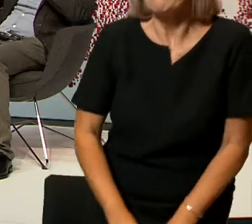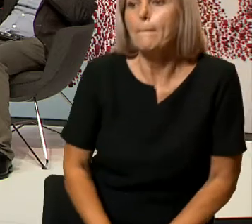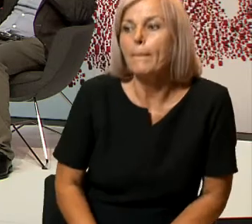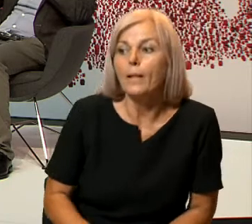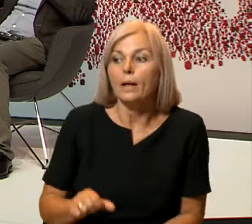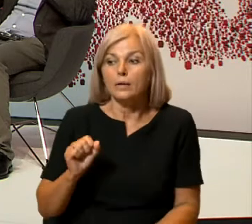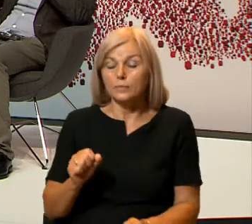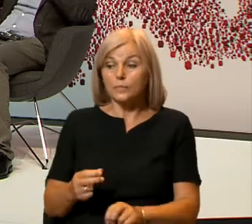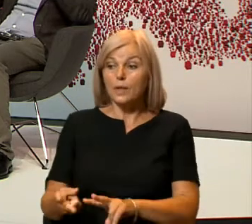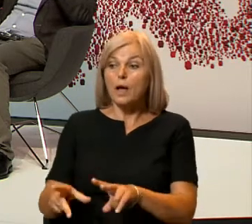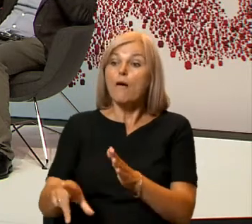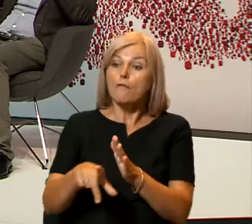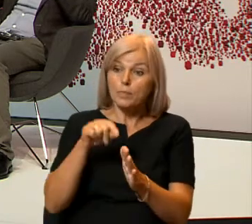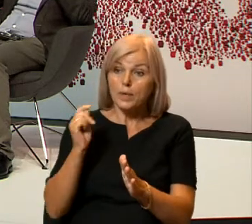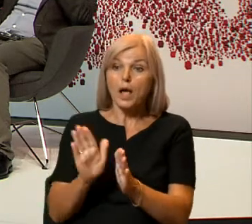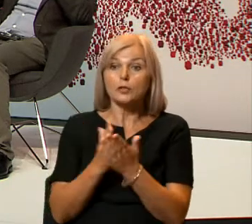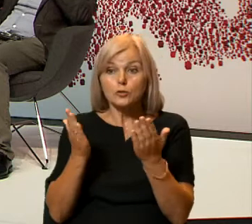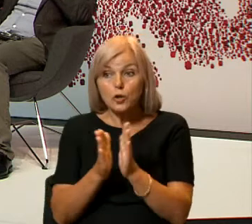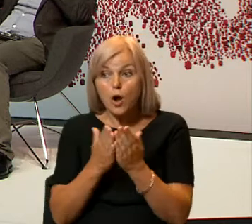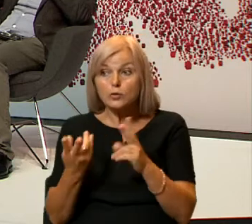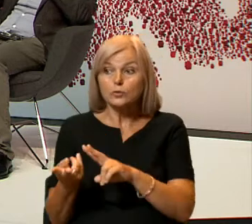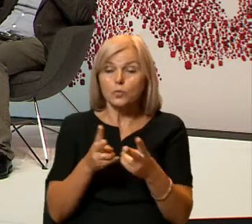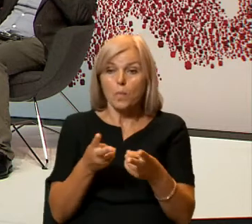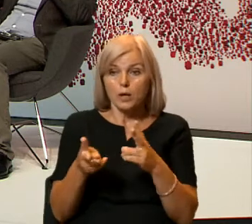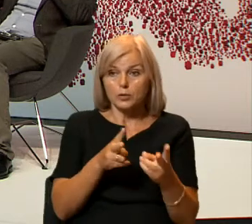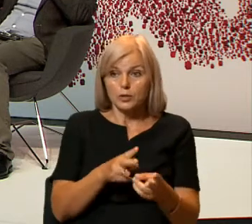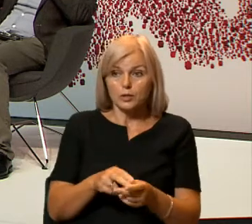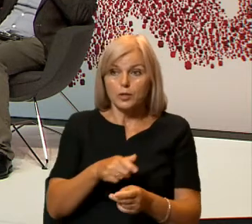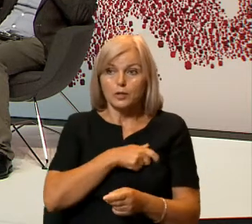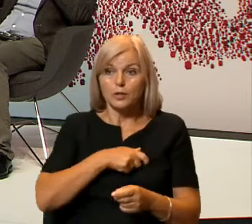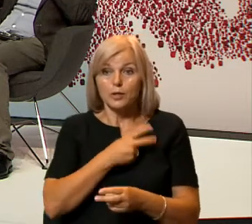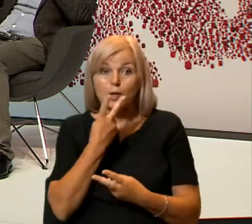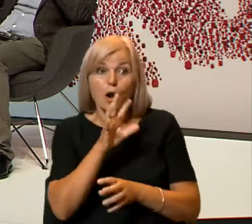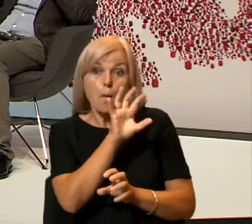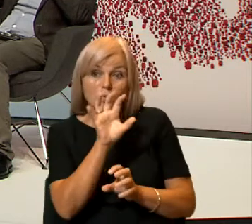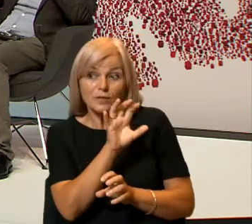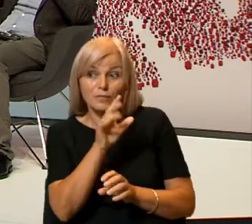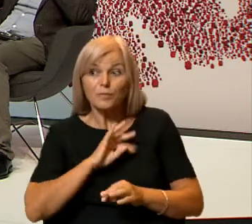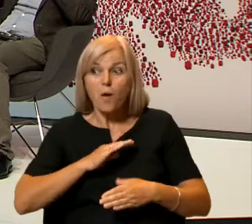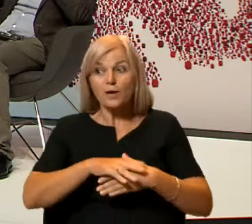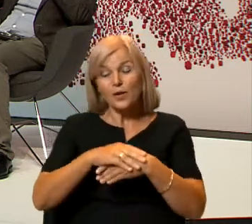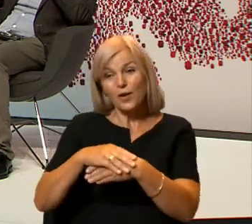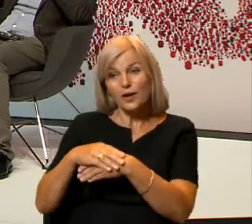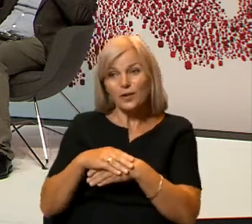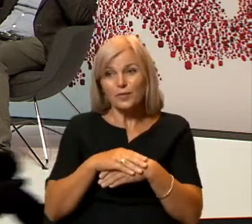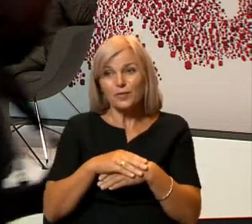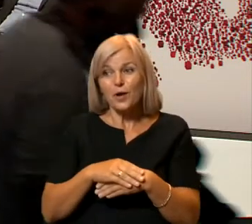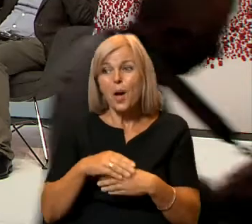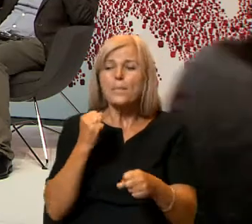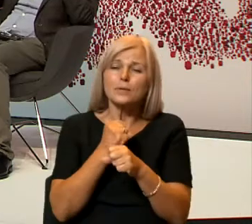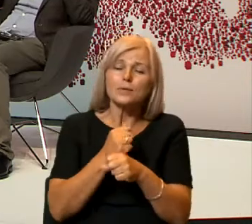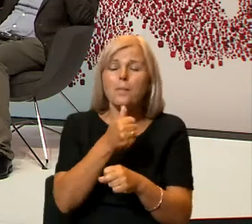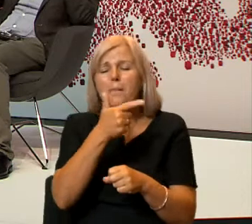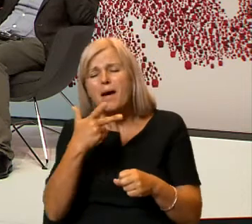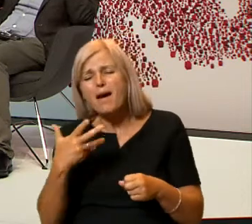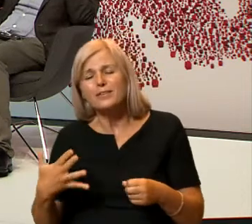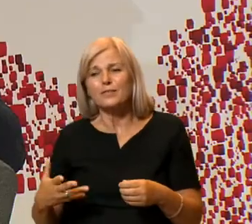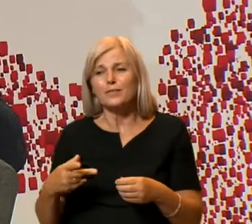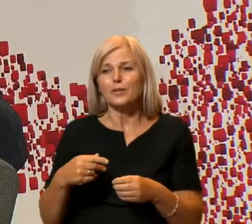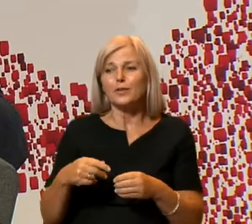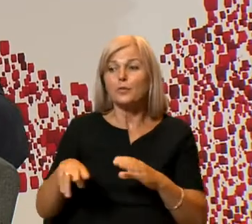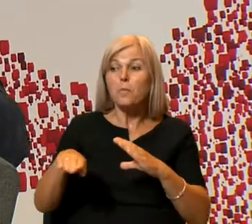Solidarności, strasznie mi się wydawało, obserwując także moje koleżanki i kolegów z Europejskiego Centrum Solidarności, że pracują bardzo dużo, dostajemy dziennie dziesiątki